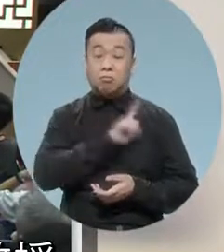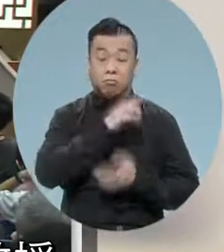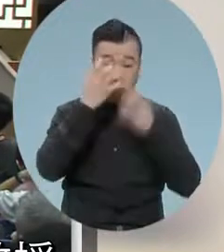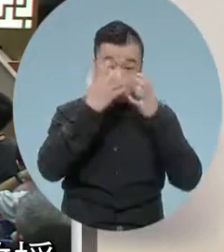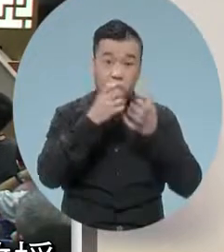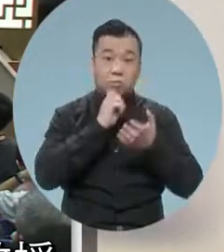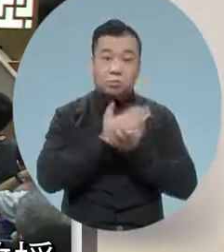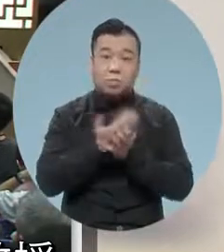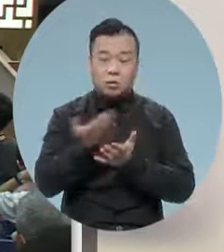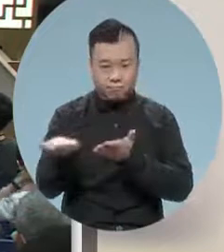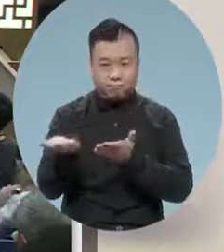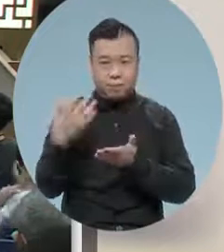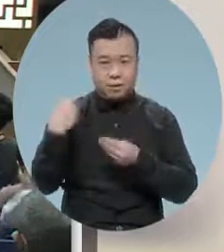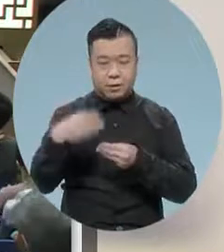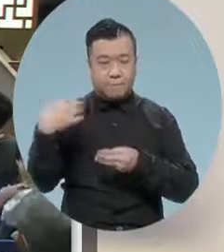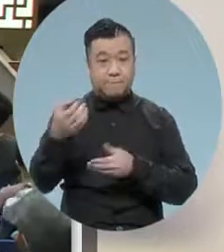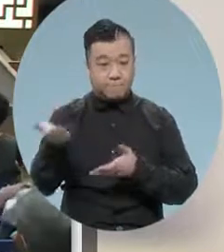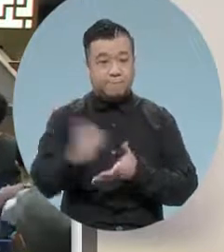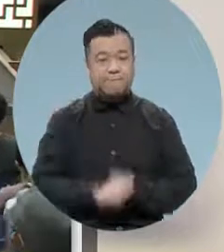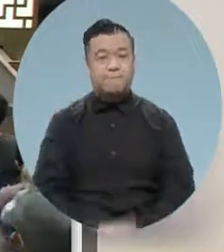點，請許教授。